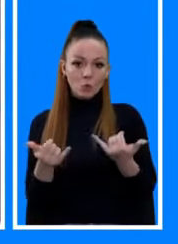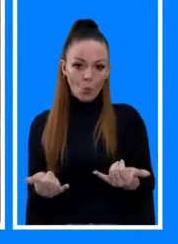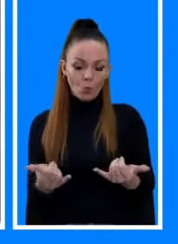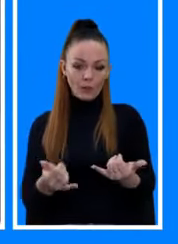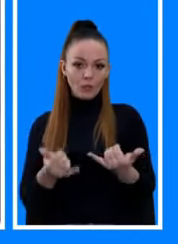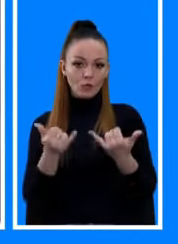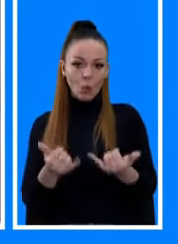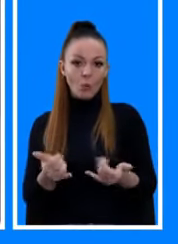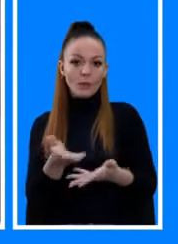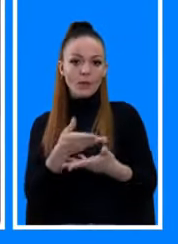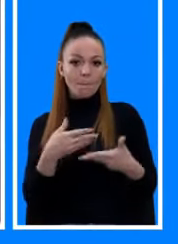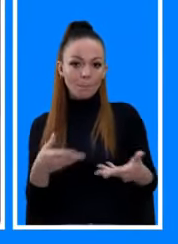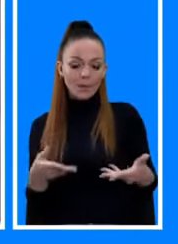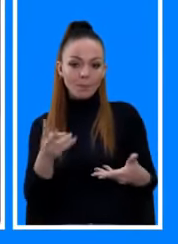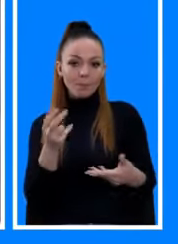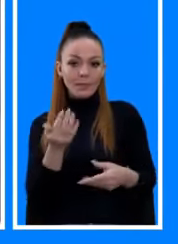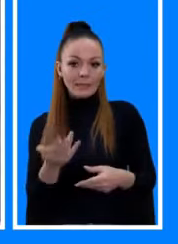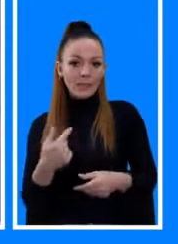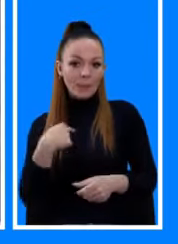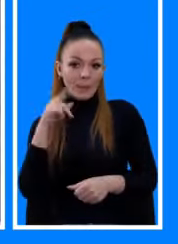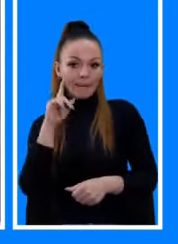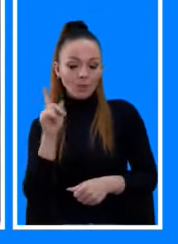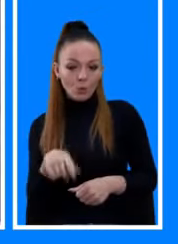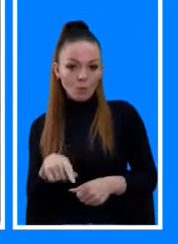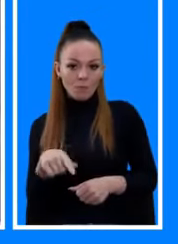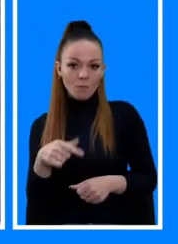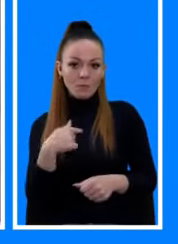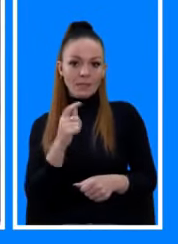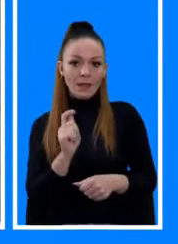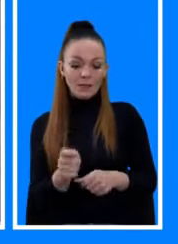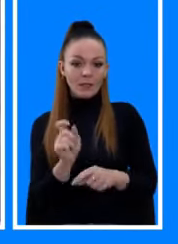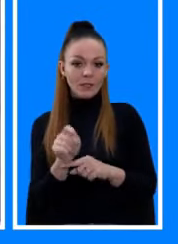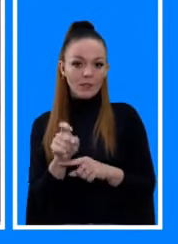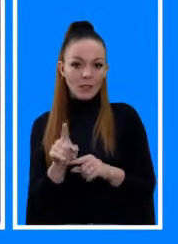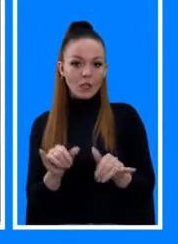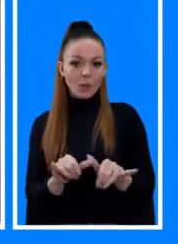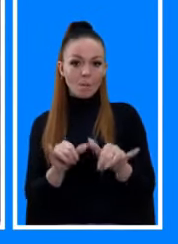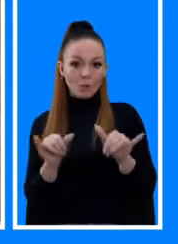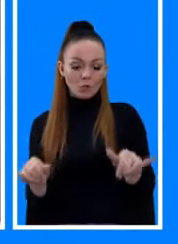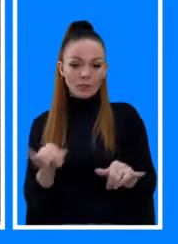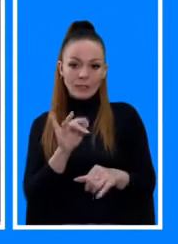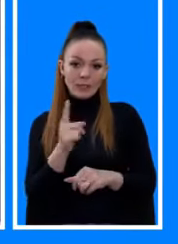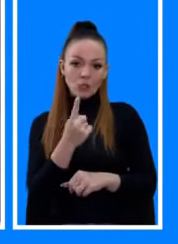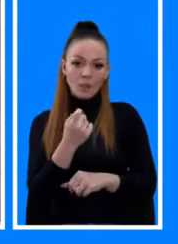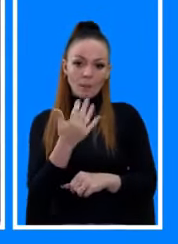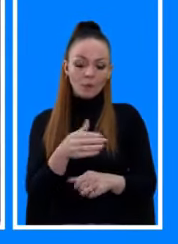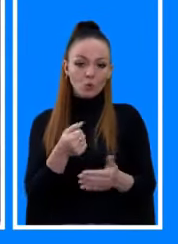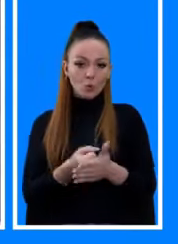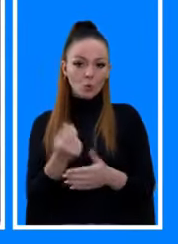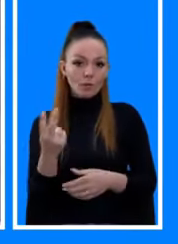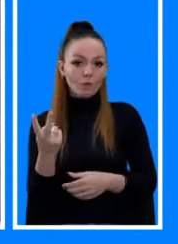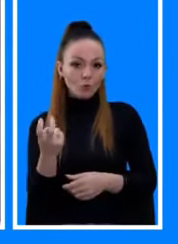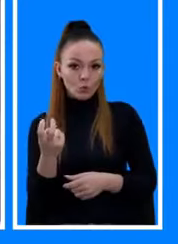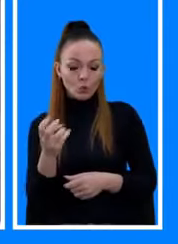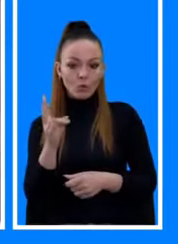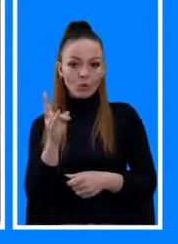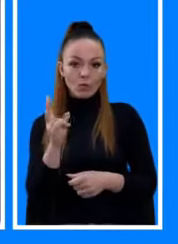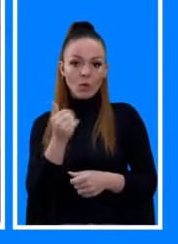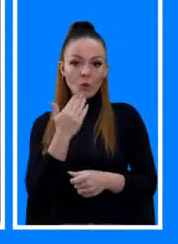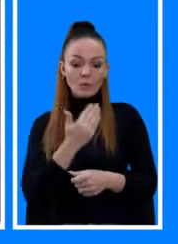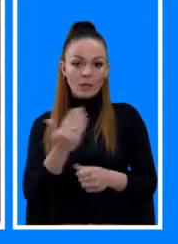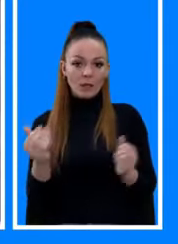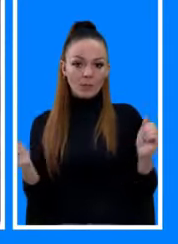Сьогодні ми, наскільки мені відомо, ми ставили завдання збільшити зі 150 до 200 на останньому